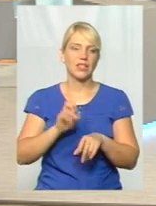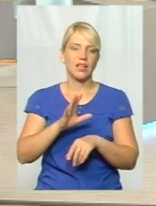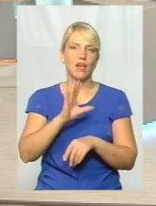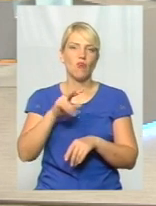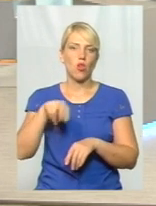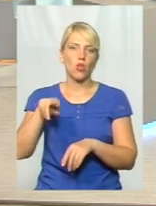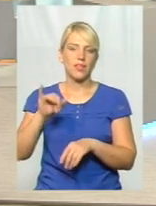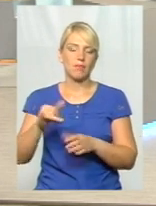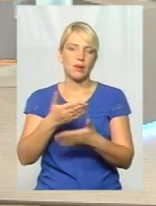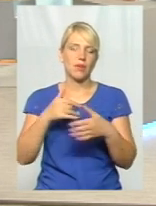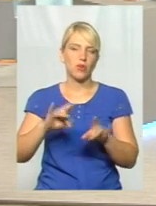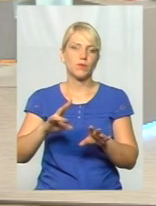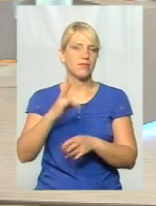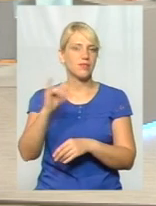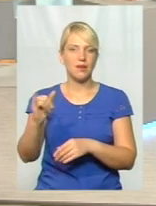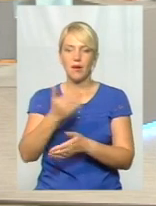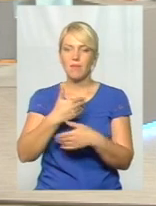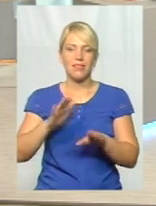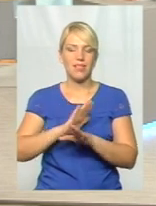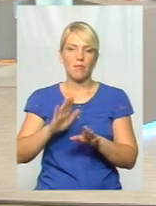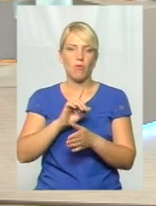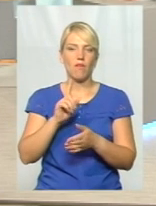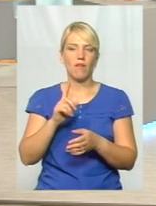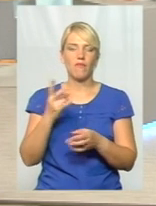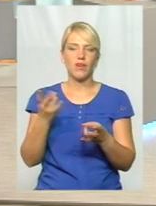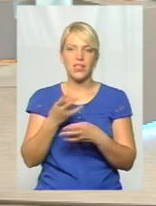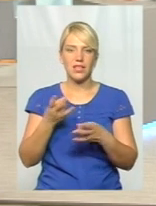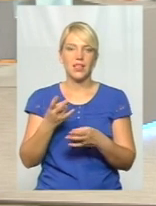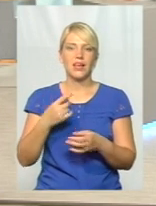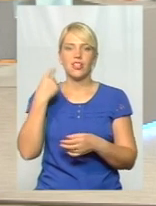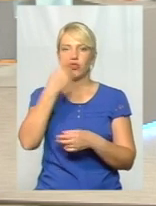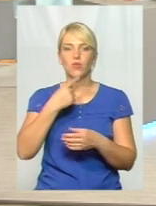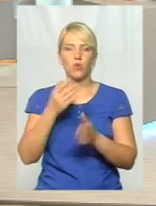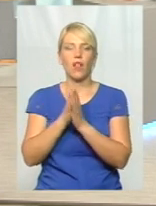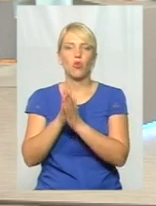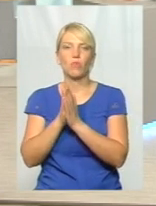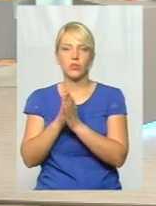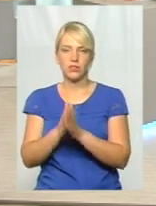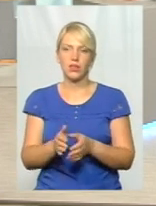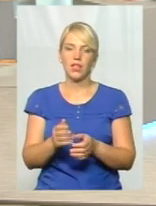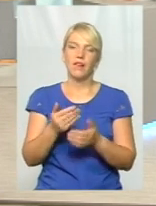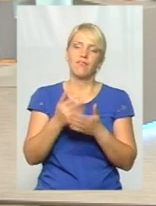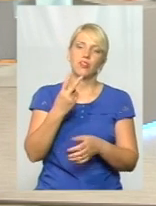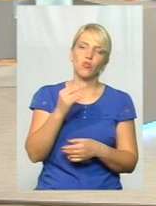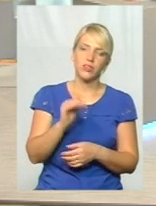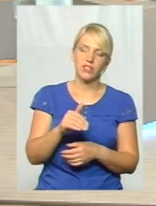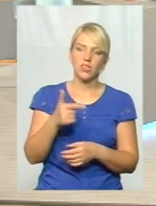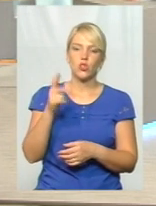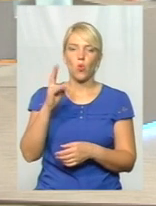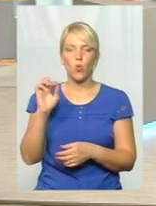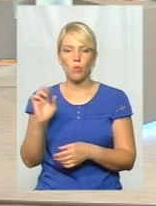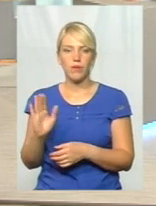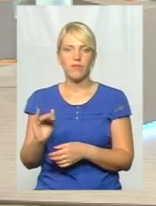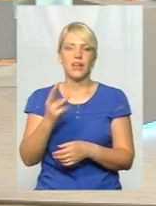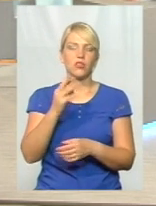їм розказуємо, що ні, ми не повинні йти індивідуально домовлятись, ми не повинні просити від 2000 кубів, від 3000 кубів і вище